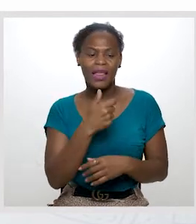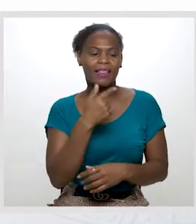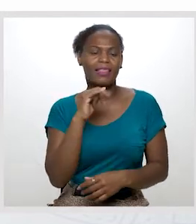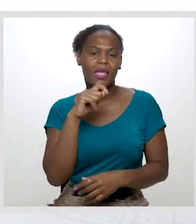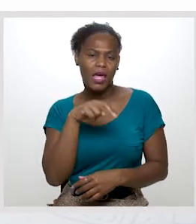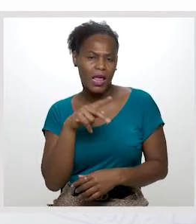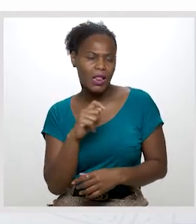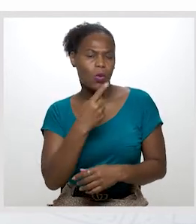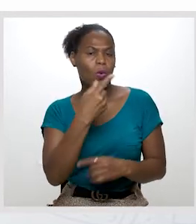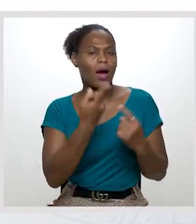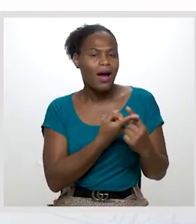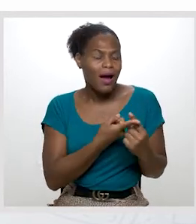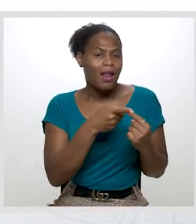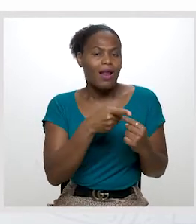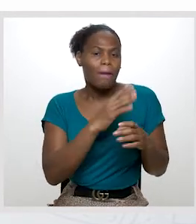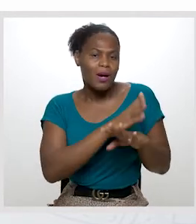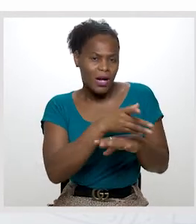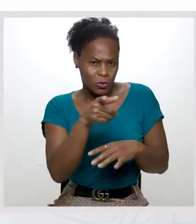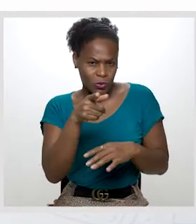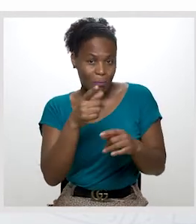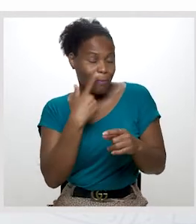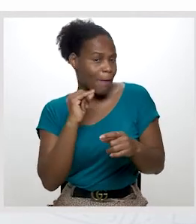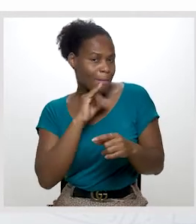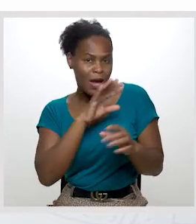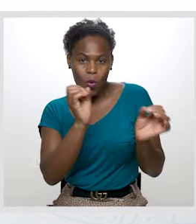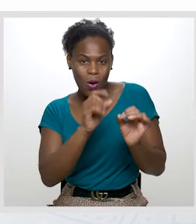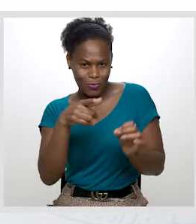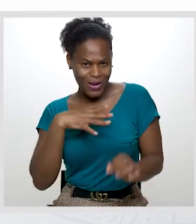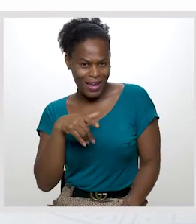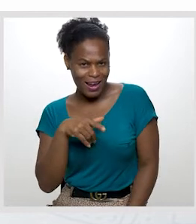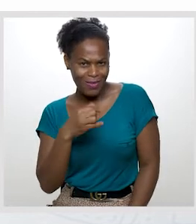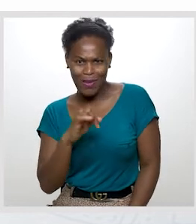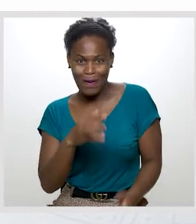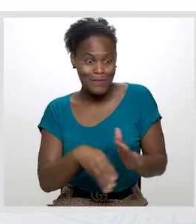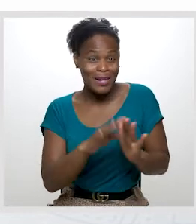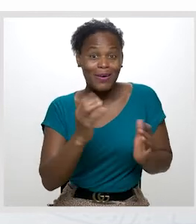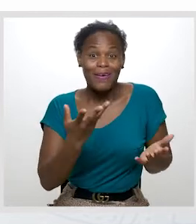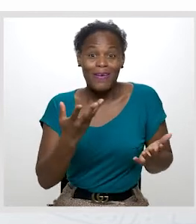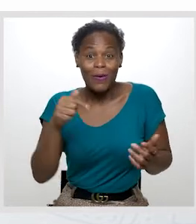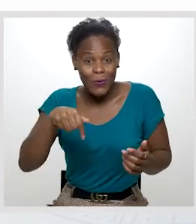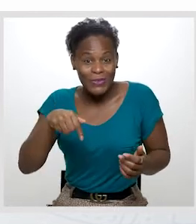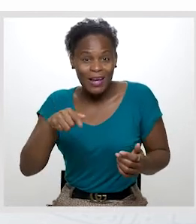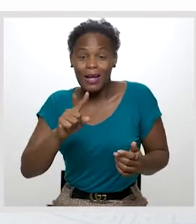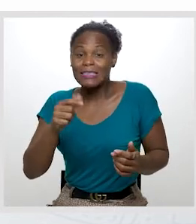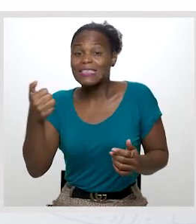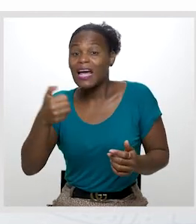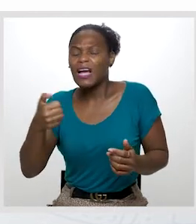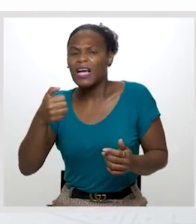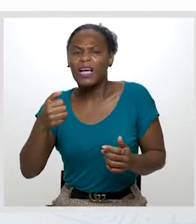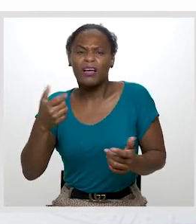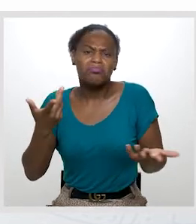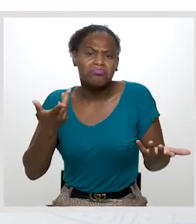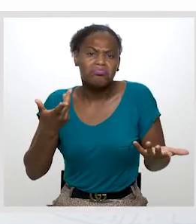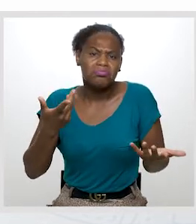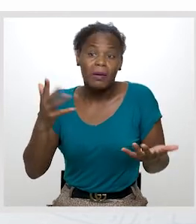voilà. Étienne, une année sur un bateau sans les parents. Ça te dit? Non. On embarque quand? Aujourd'hui? Et